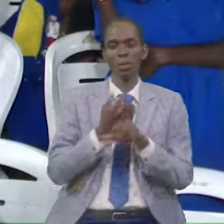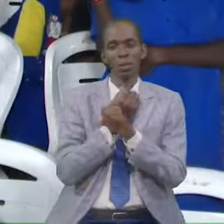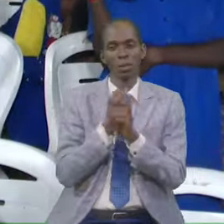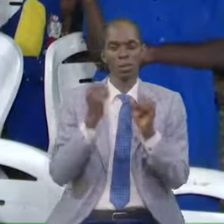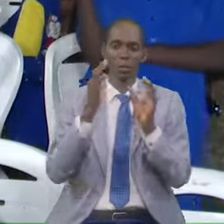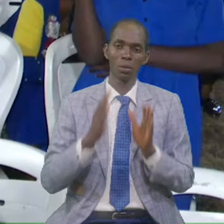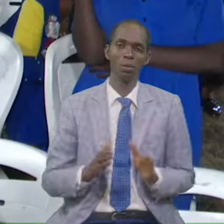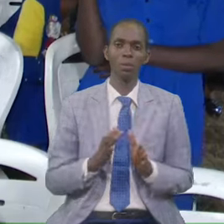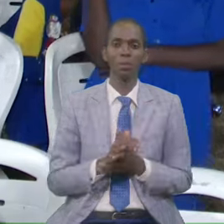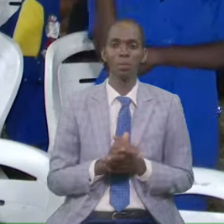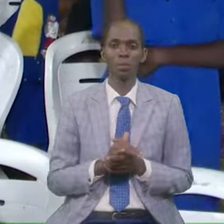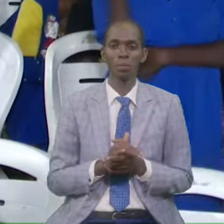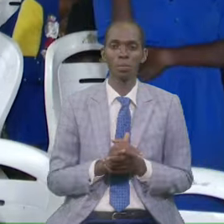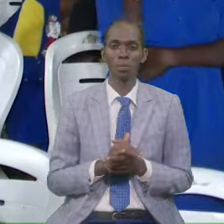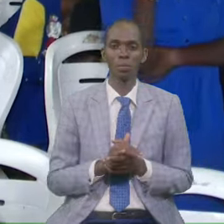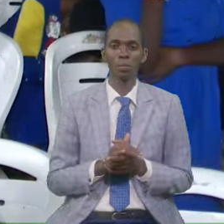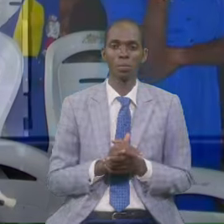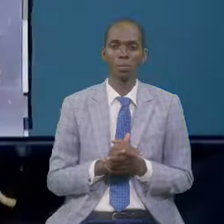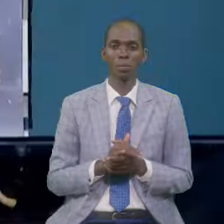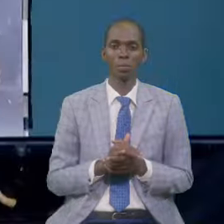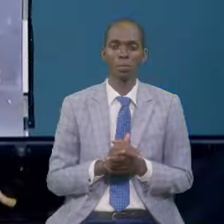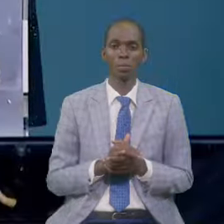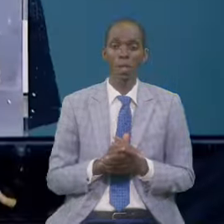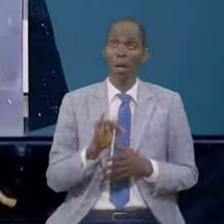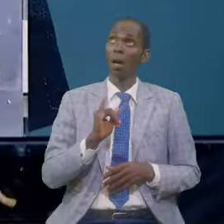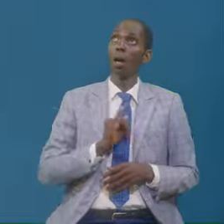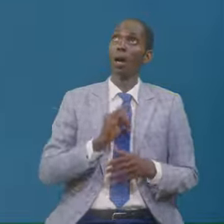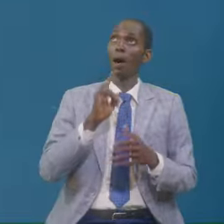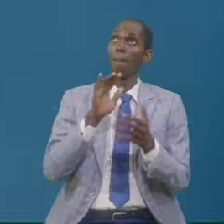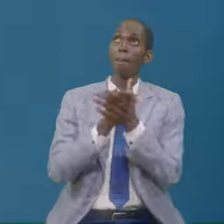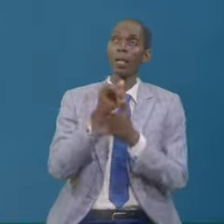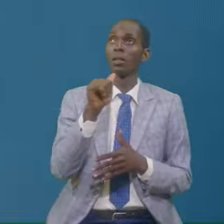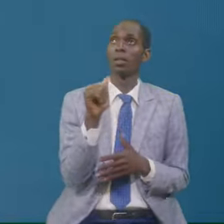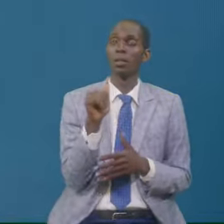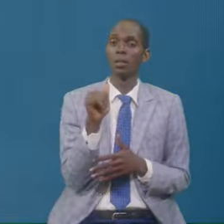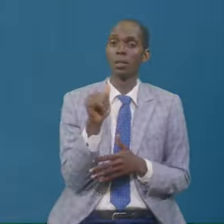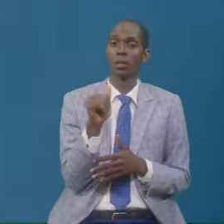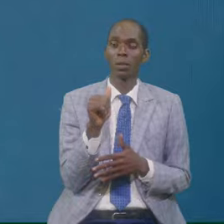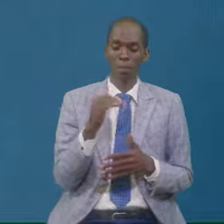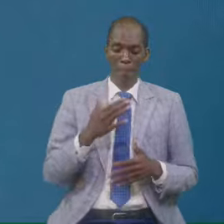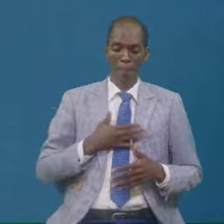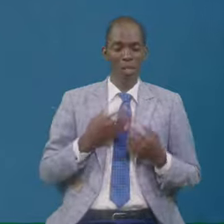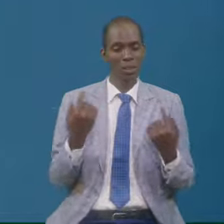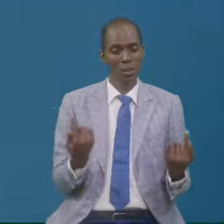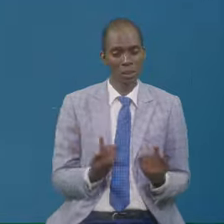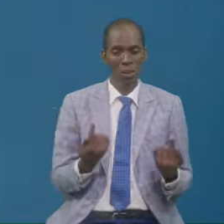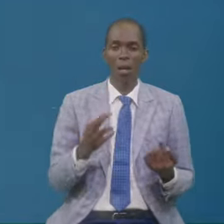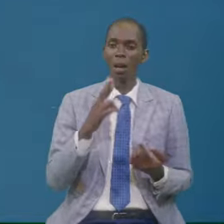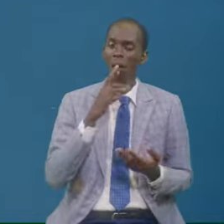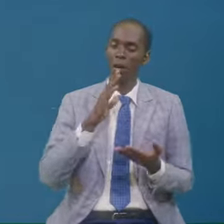సొంత రక్షకునిగా అంగీకరిస్తున్నాను. I believe, నేను నమ్ముతున్నాను. My sins are forgiven now. నా పాపాలు